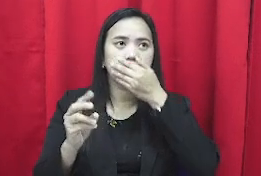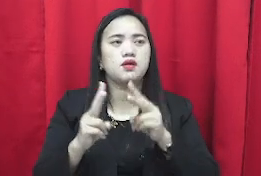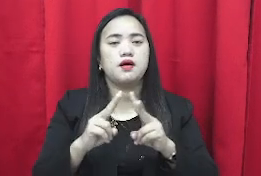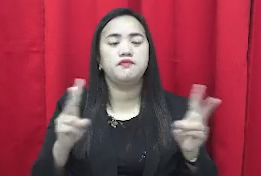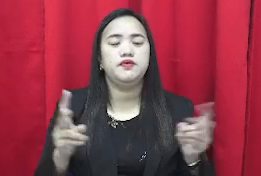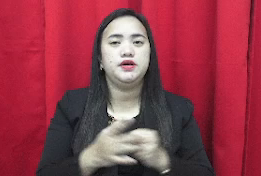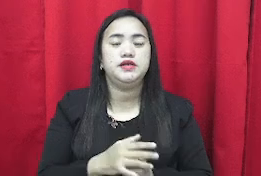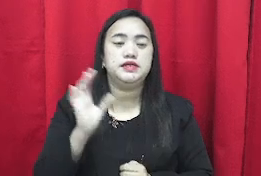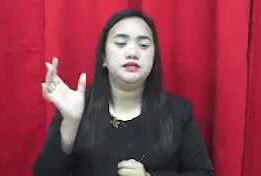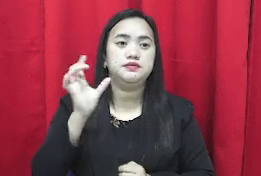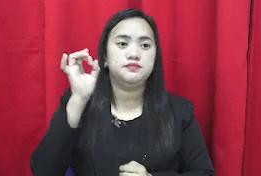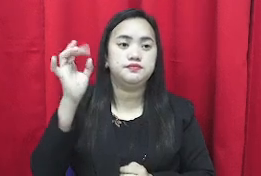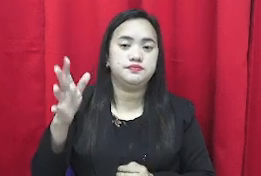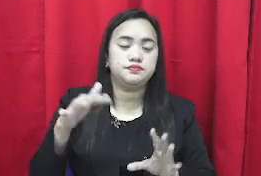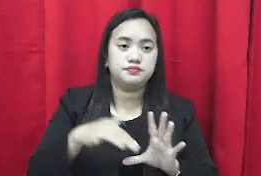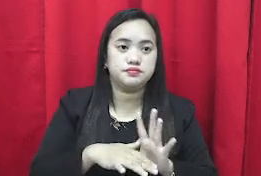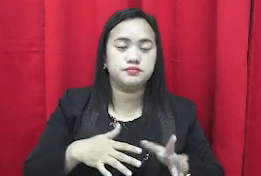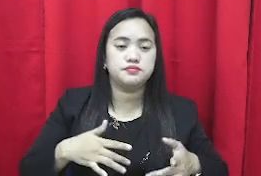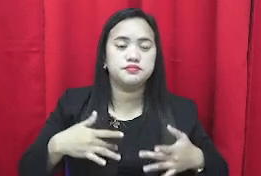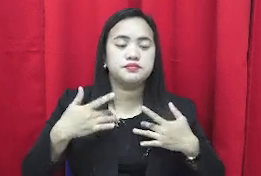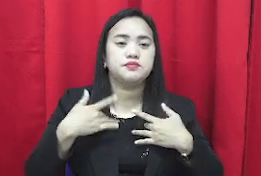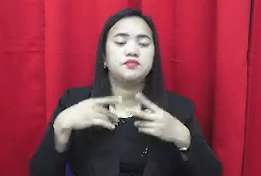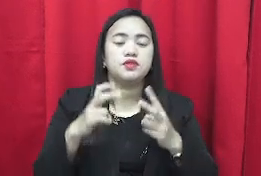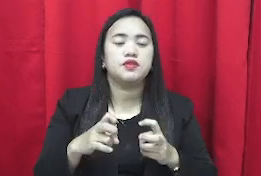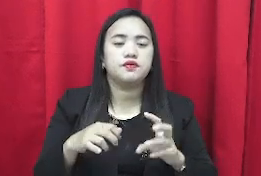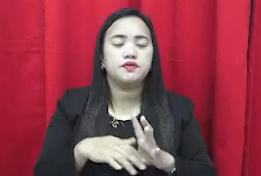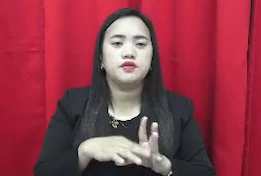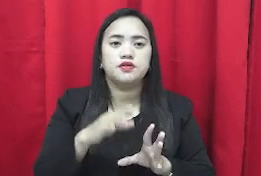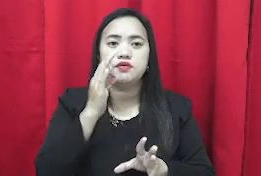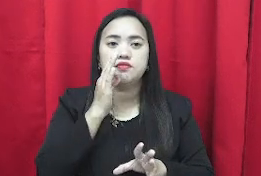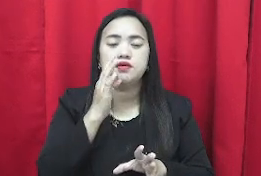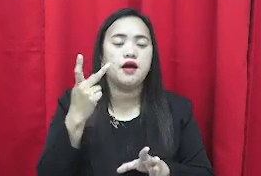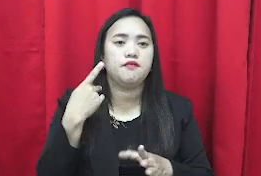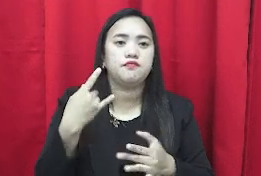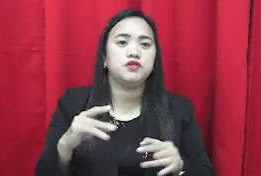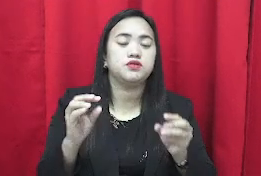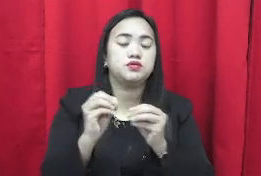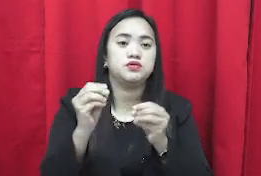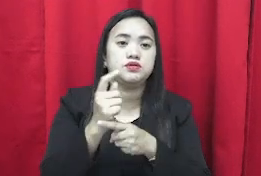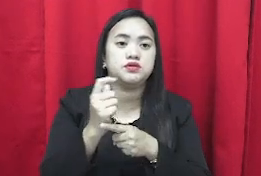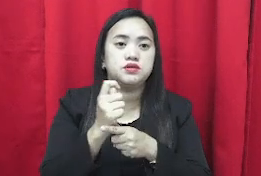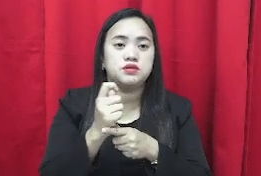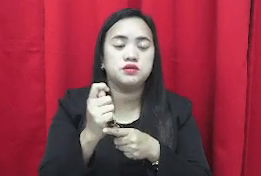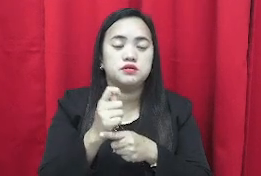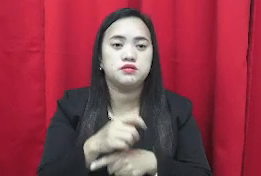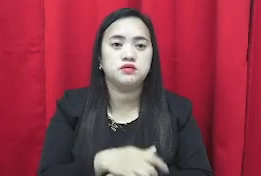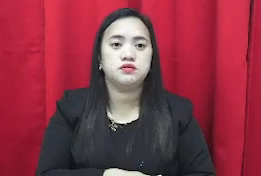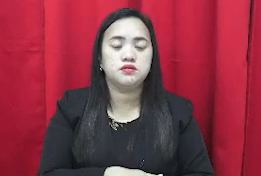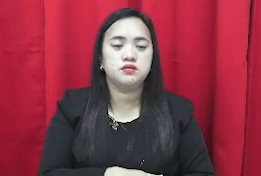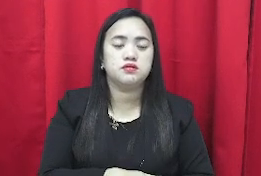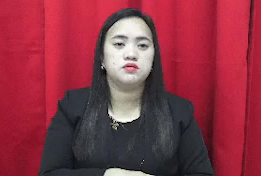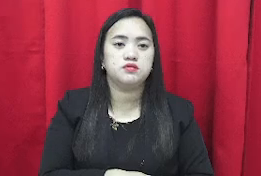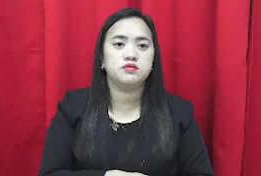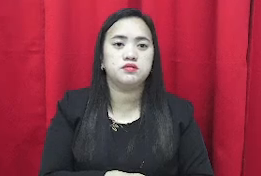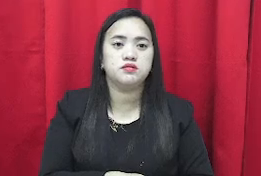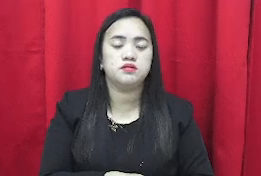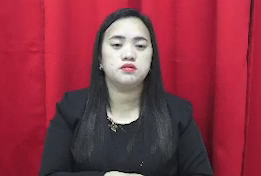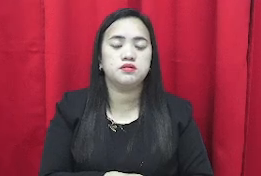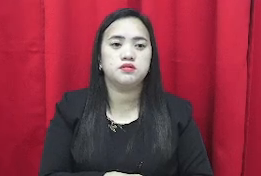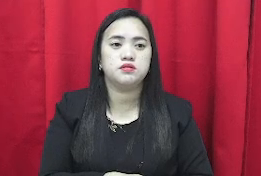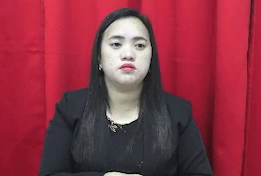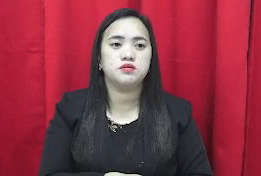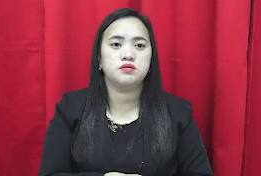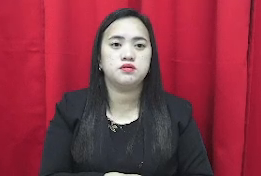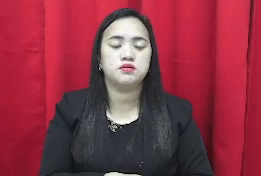pagkain eh at saka ah Sir Rudy Walang training na mahirap m pag pumasok ka sa